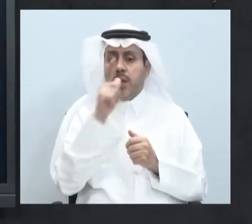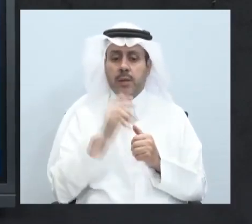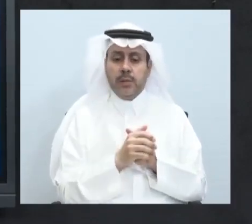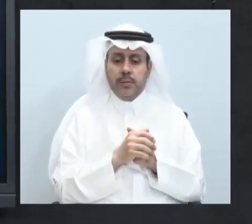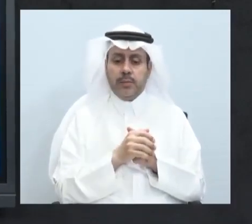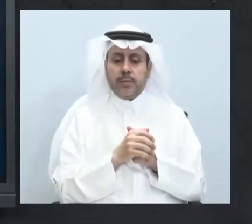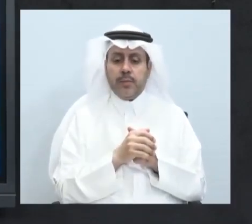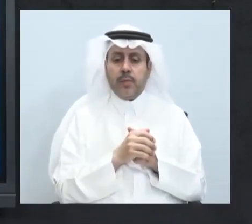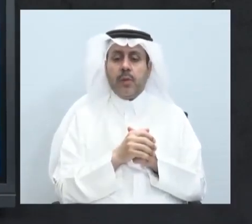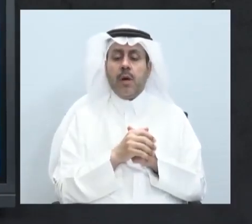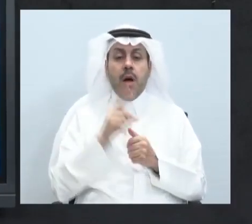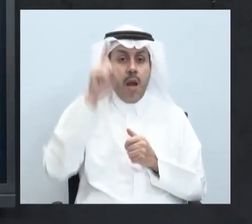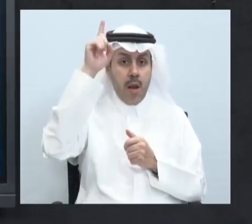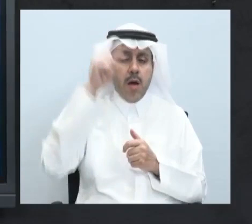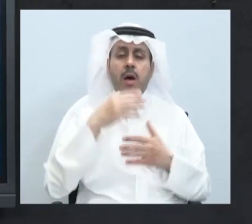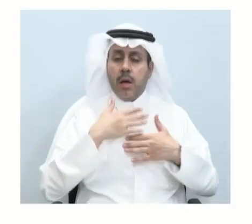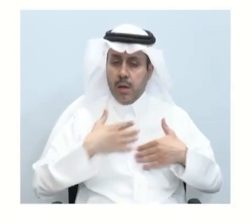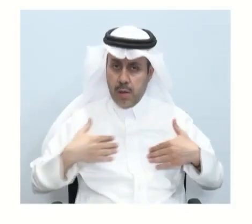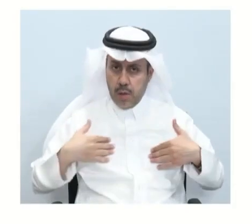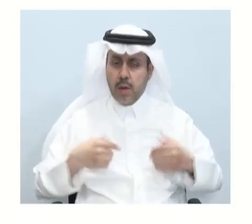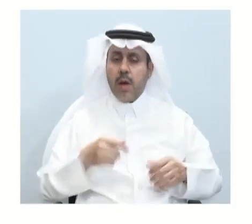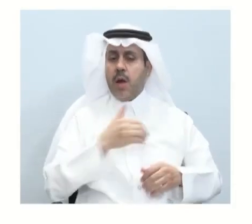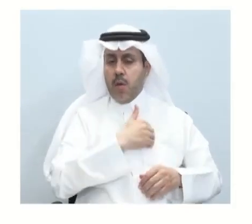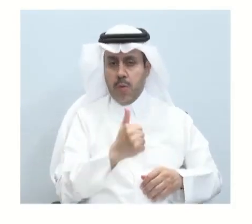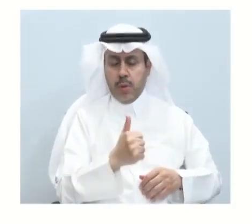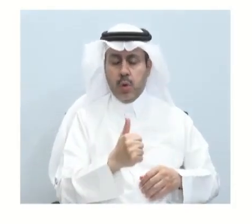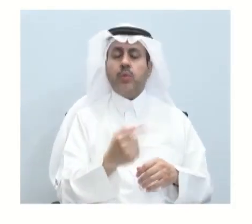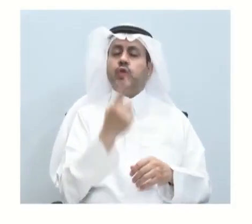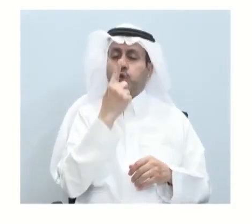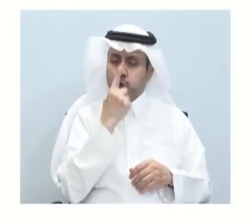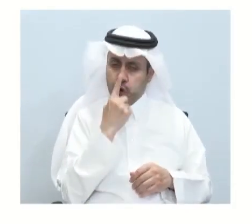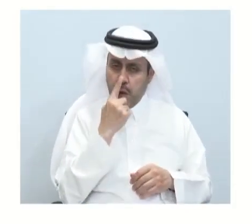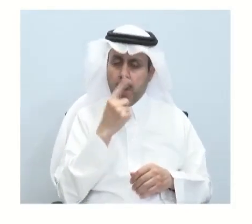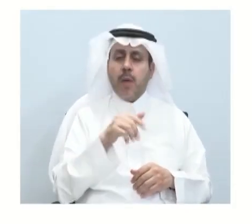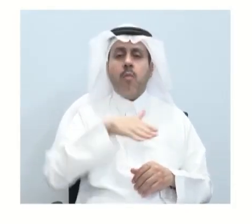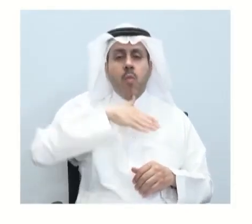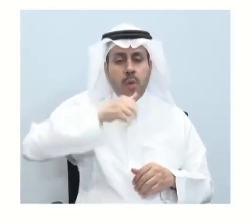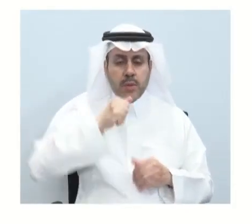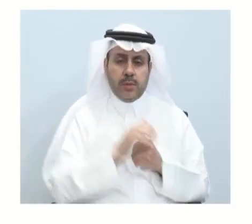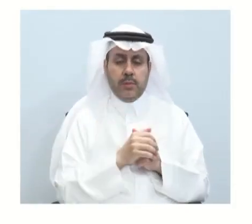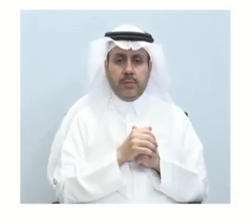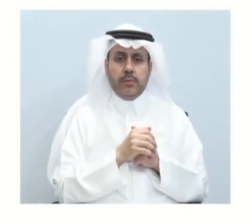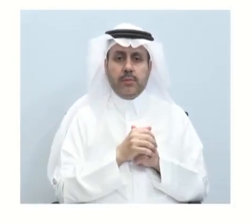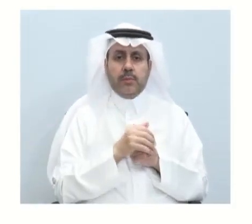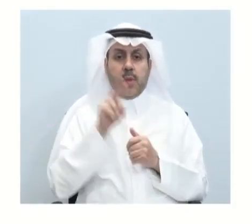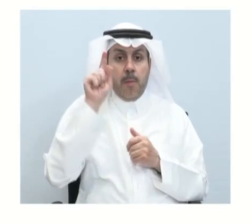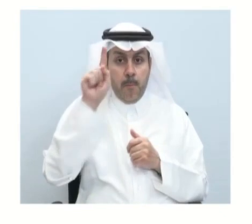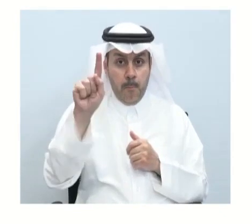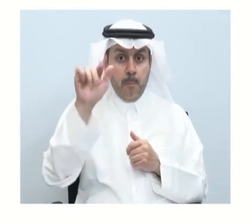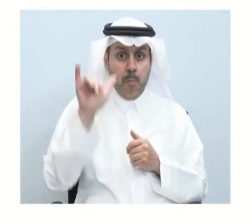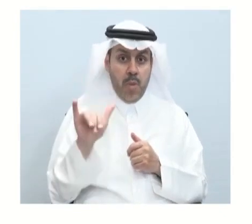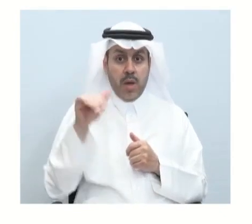وعلا لقد رضي الله عن المؤمنين اذ يبايعونك مبايعه بيعه شرعيه